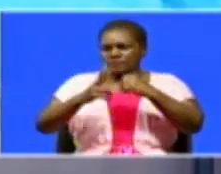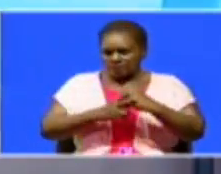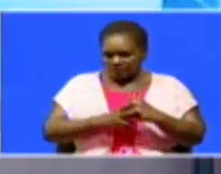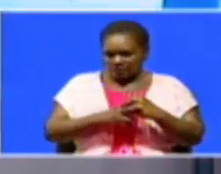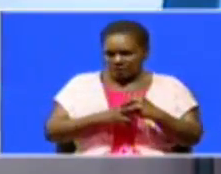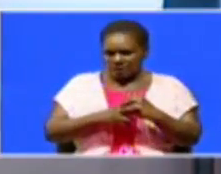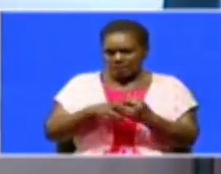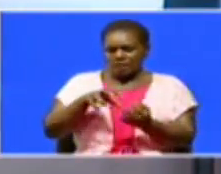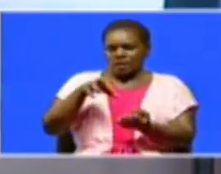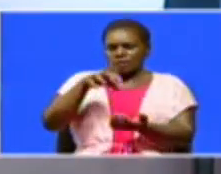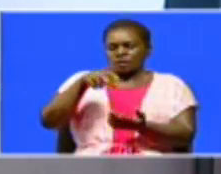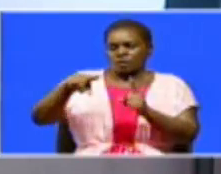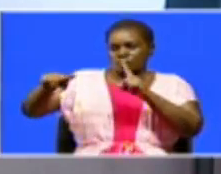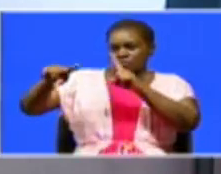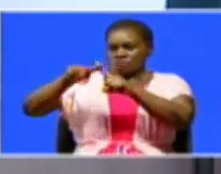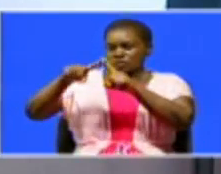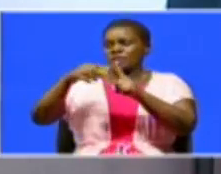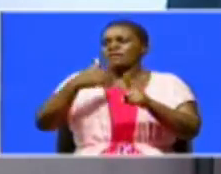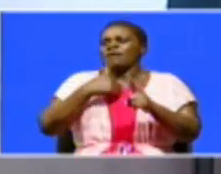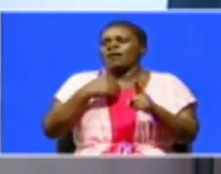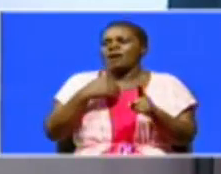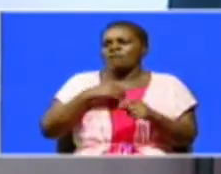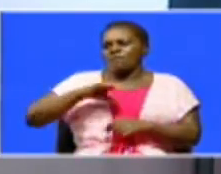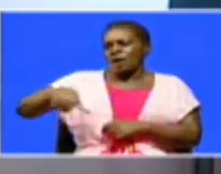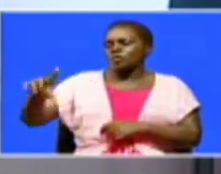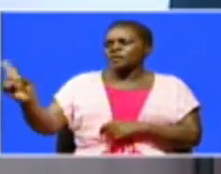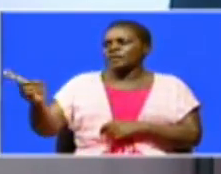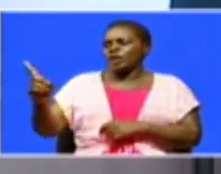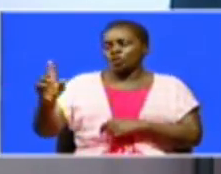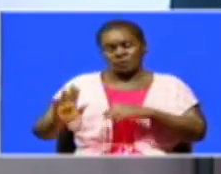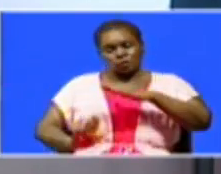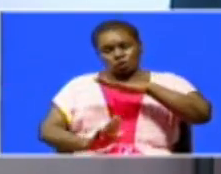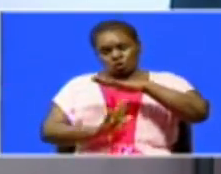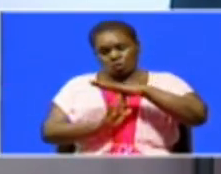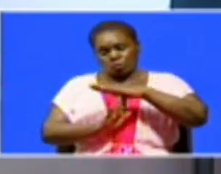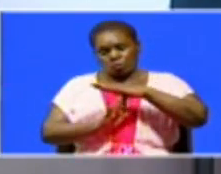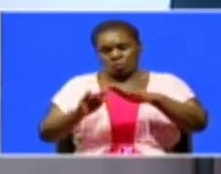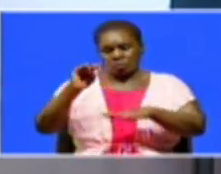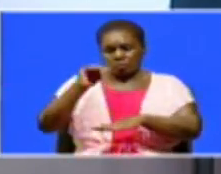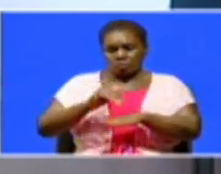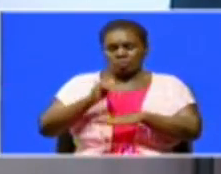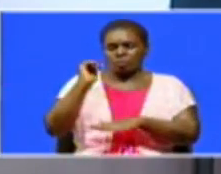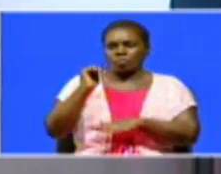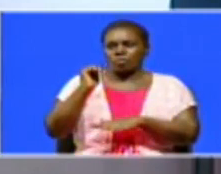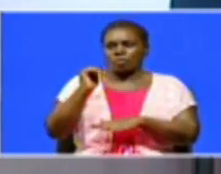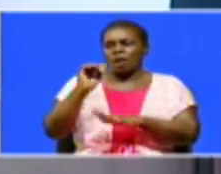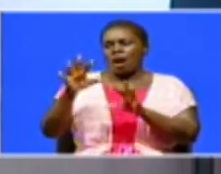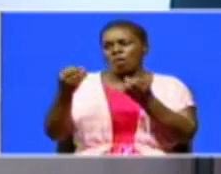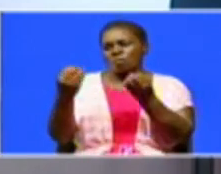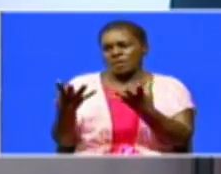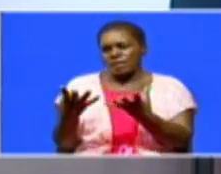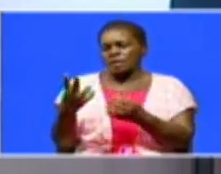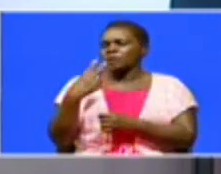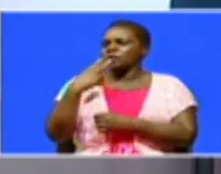zimerekodi visa vya virusi vya COVID-19 huku kaunti ya Nairobi ikiwa bado inaongoza kwa maambukizi haya baada ya kurekodi